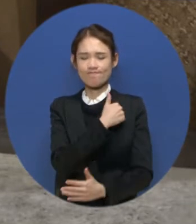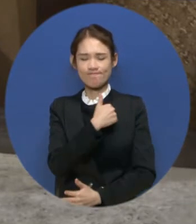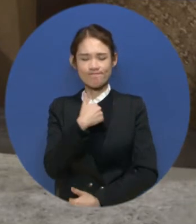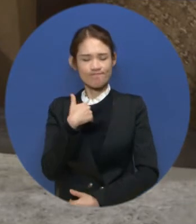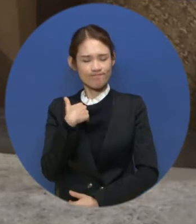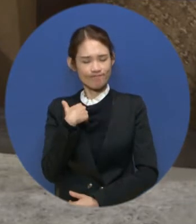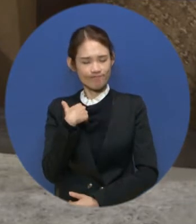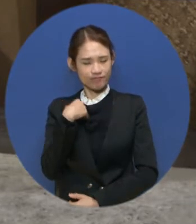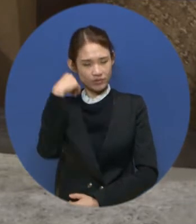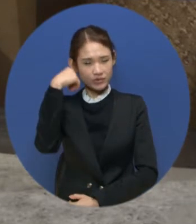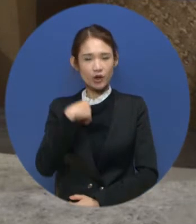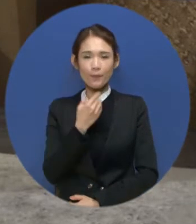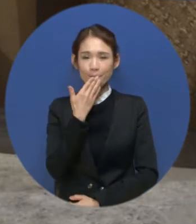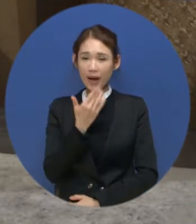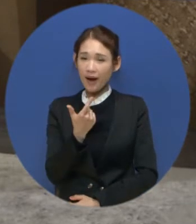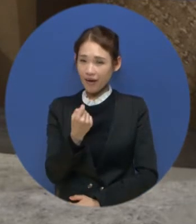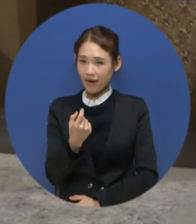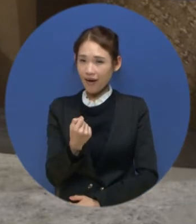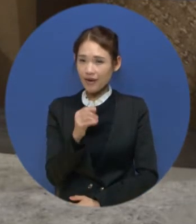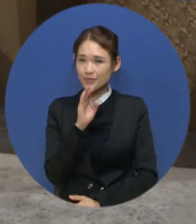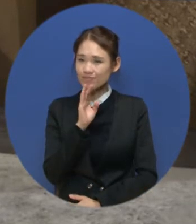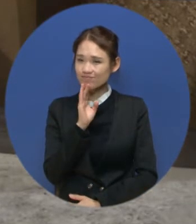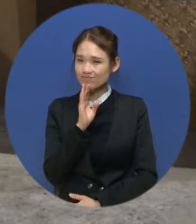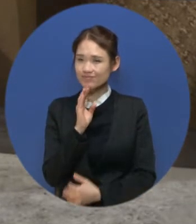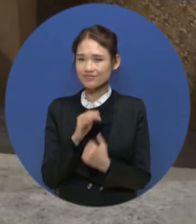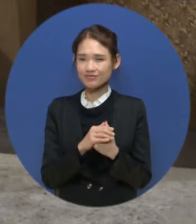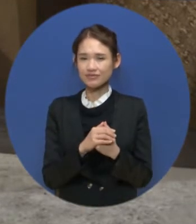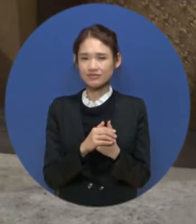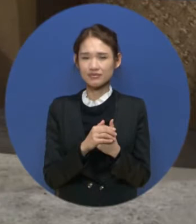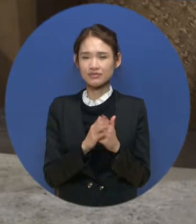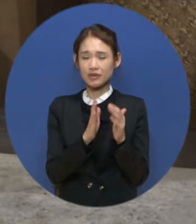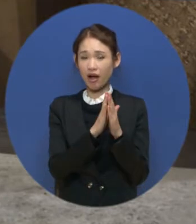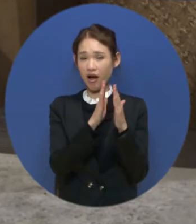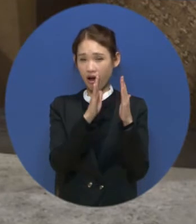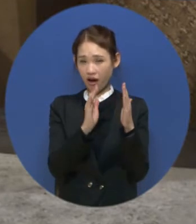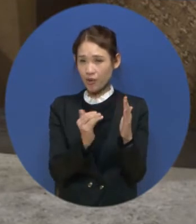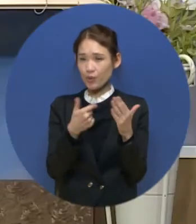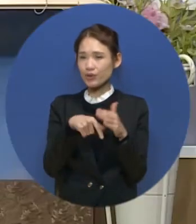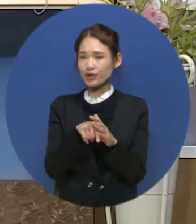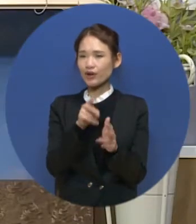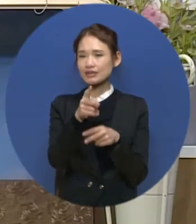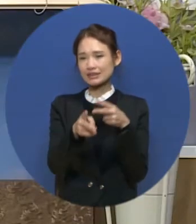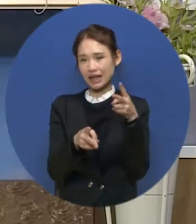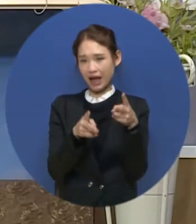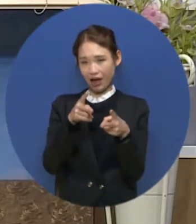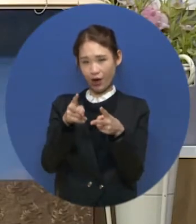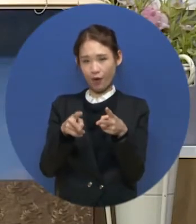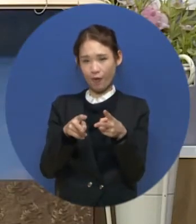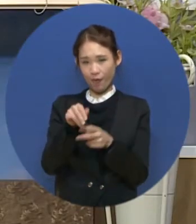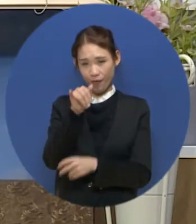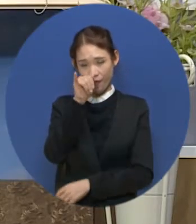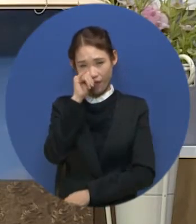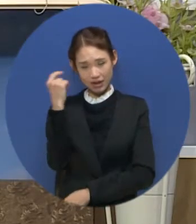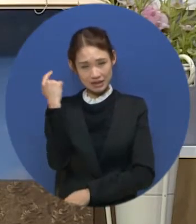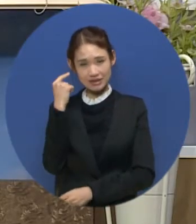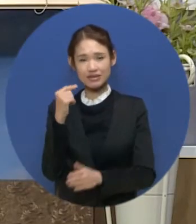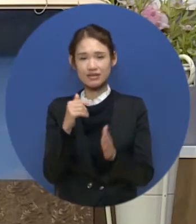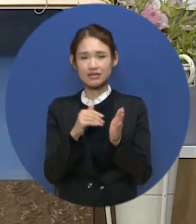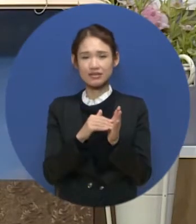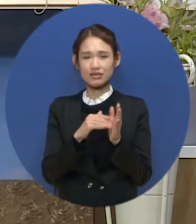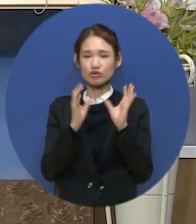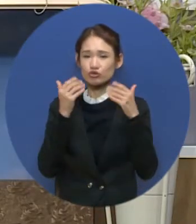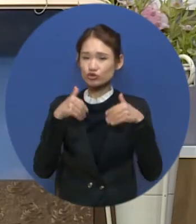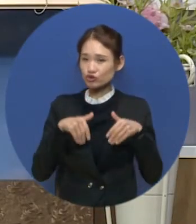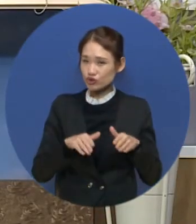큰 만족감을 또 얻으실 것 같은데요. 그리고 이런 가족들을 위한 또 사업도 하고 계신다고 제가